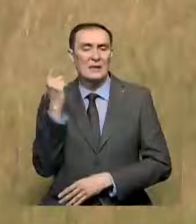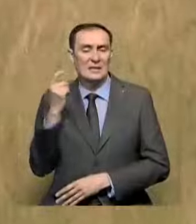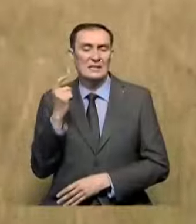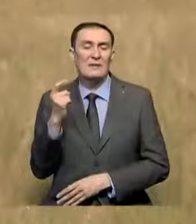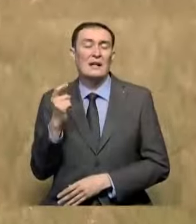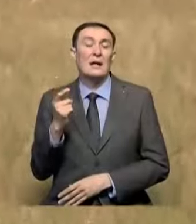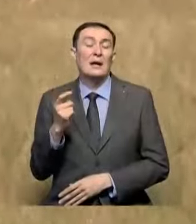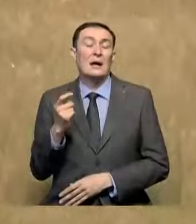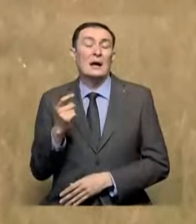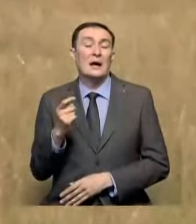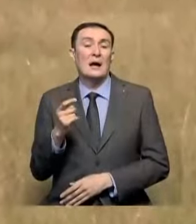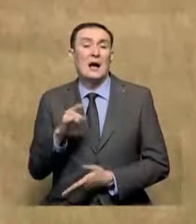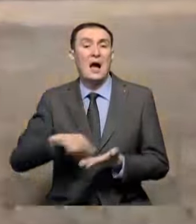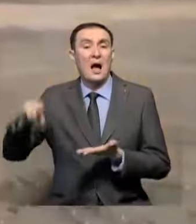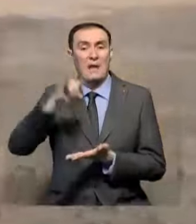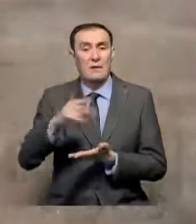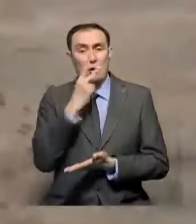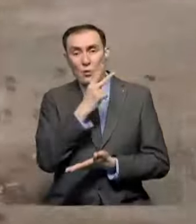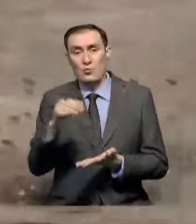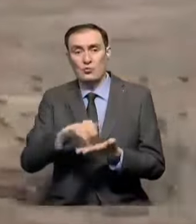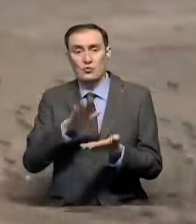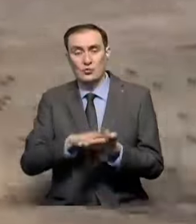животного мира авиаучилище